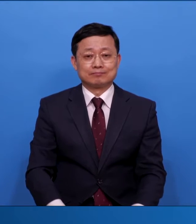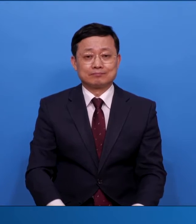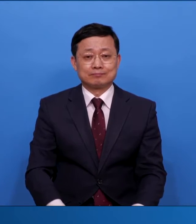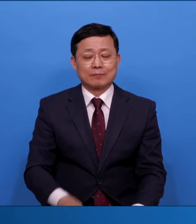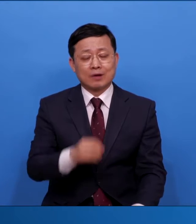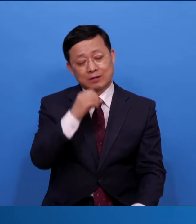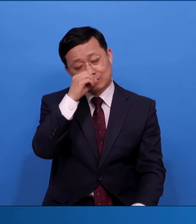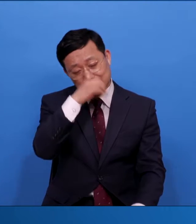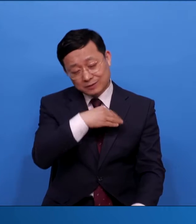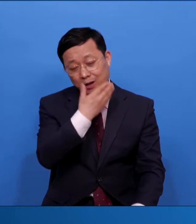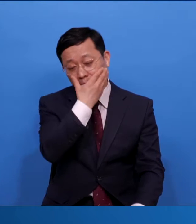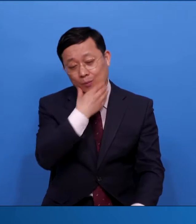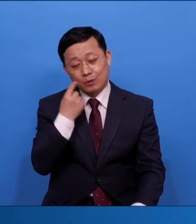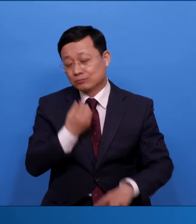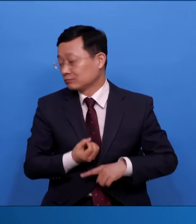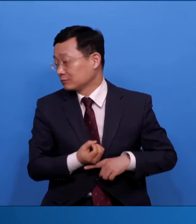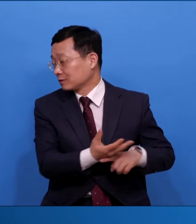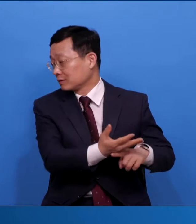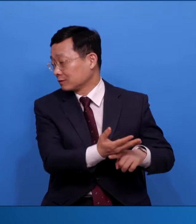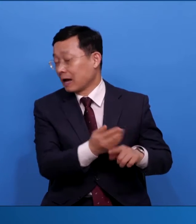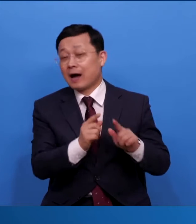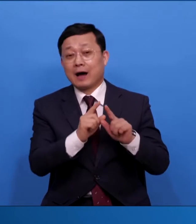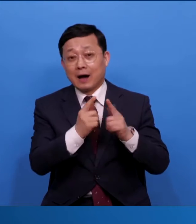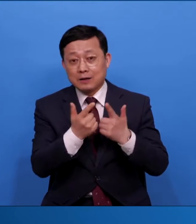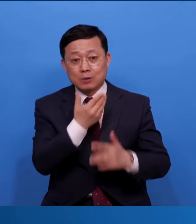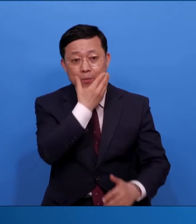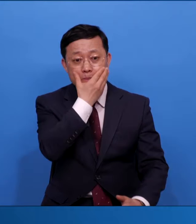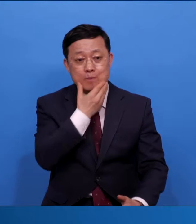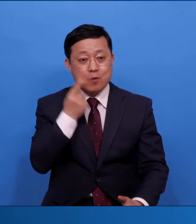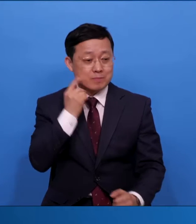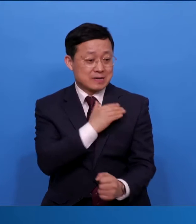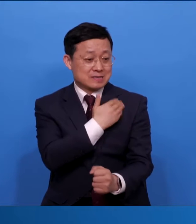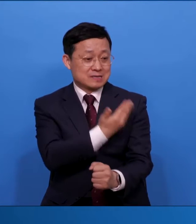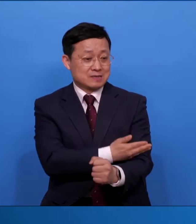복음이 전거된 게 아니고 복음의 능력이 전거됐기 때문에